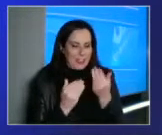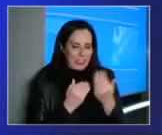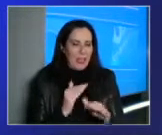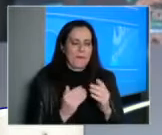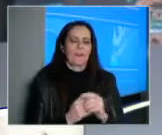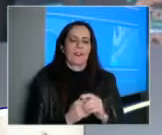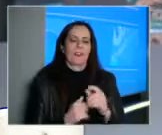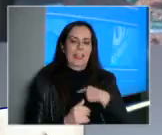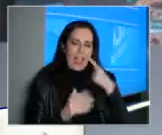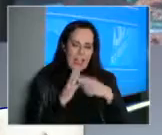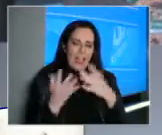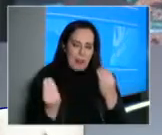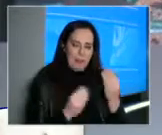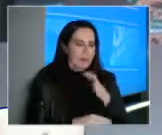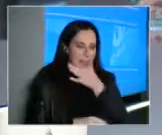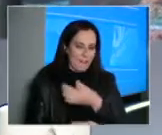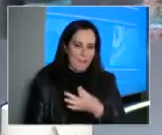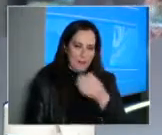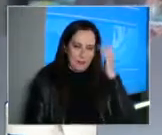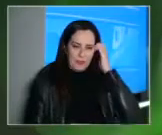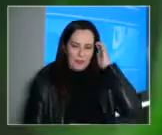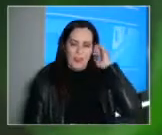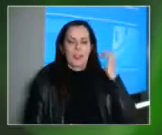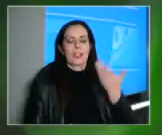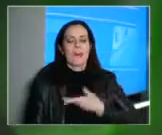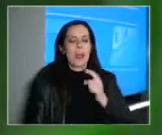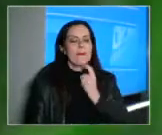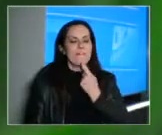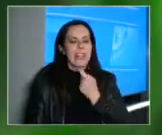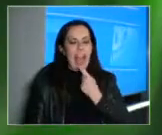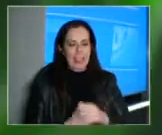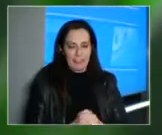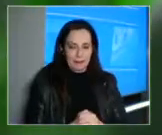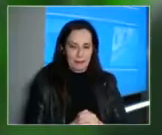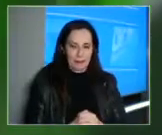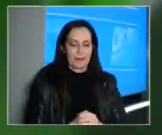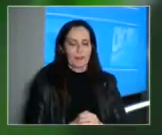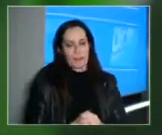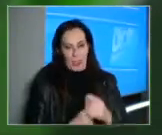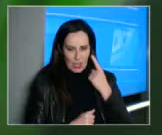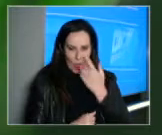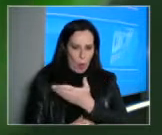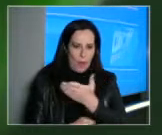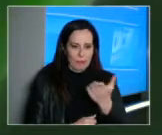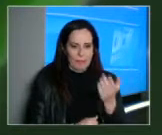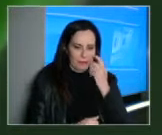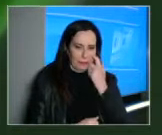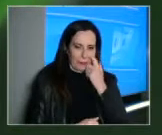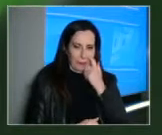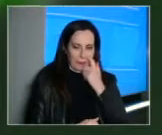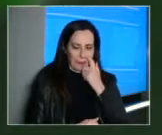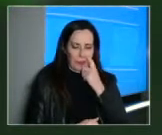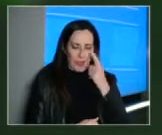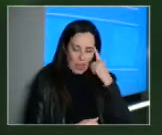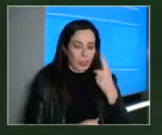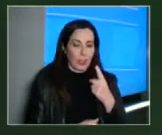אנחנו נראה לך כמה תמונות יפות שמגיעות אלינו מפינלנד. תראה, אתה יכול לראות את זה. אתה